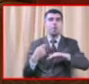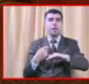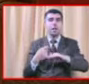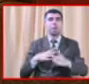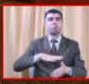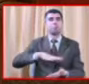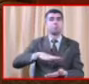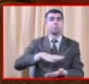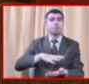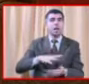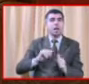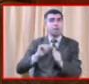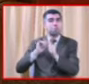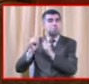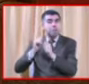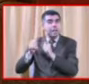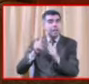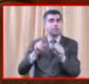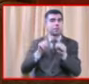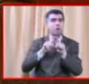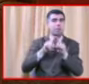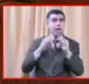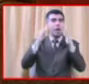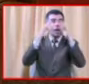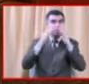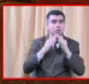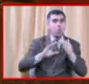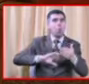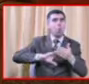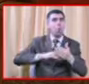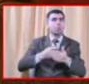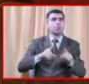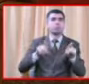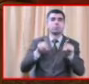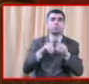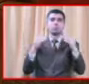صعبه الولوج من جهه والعالم الحضري من جهه اخرى.